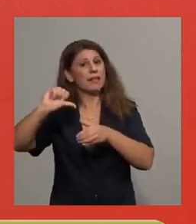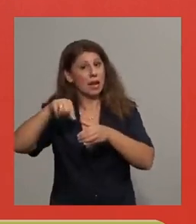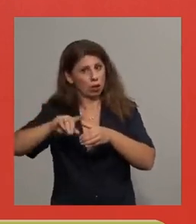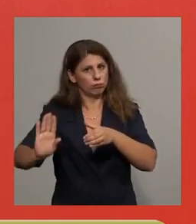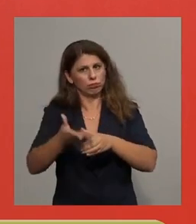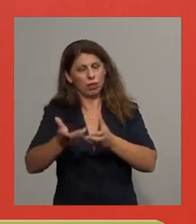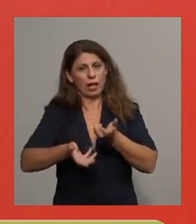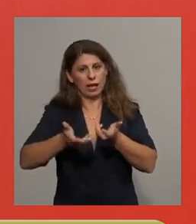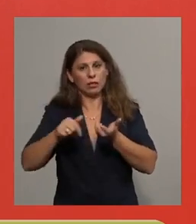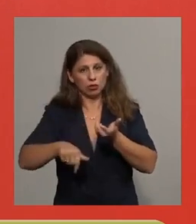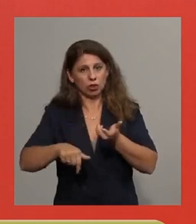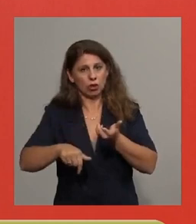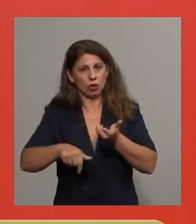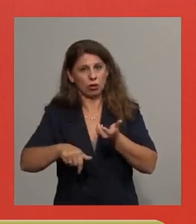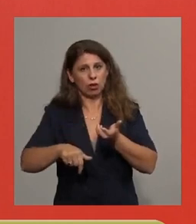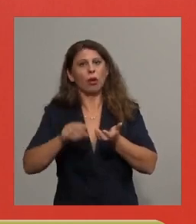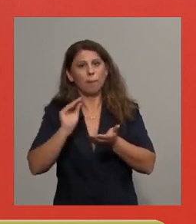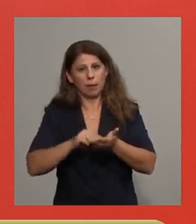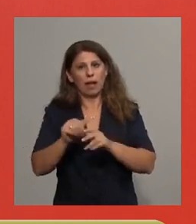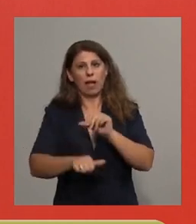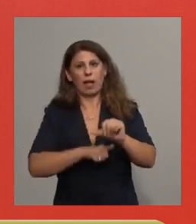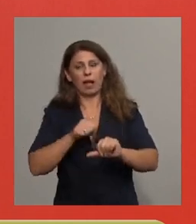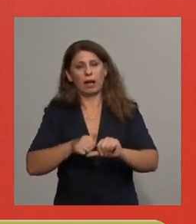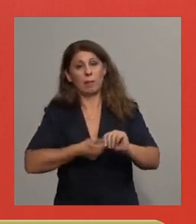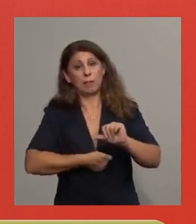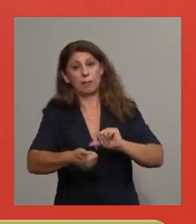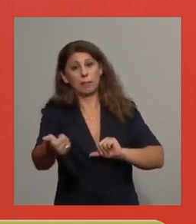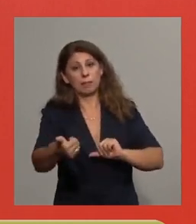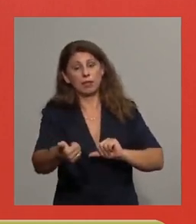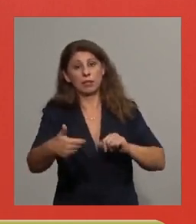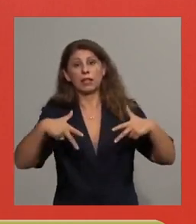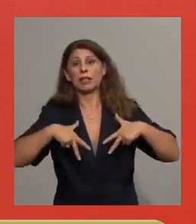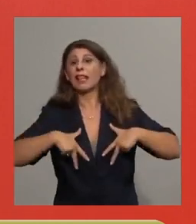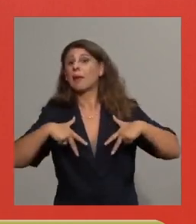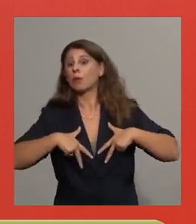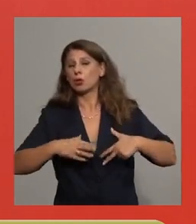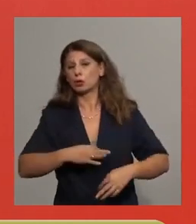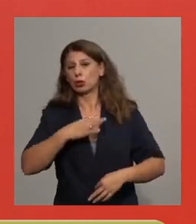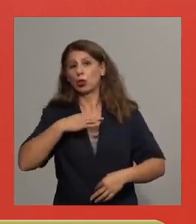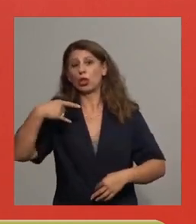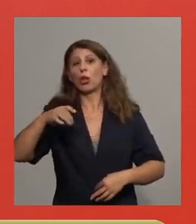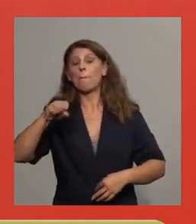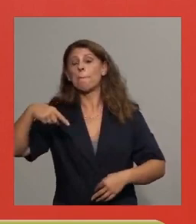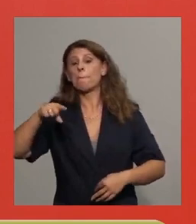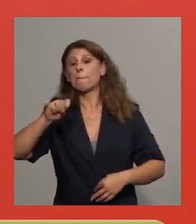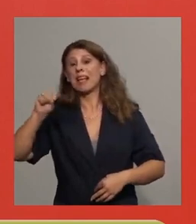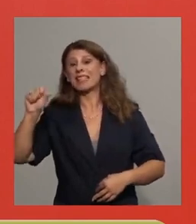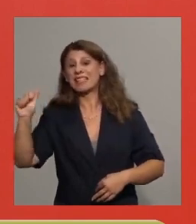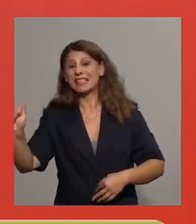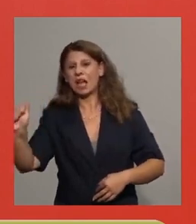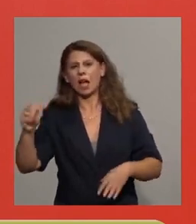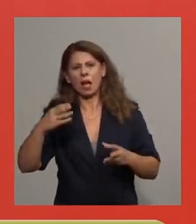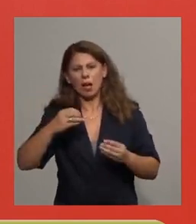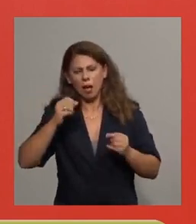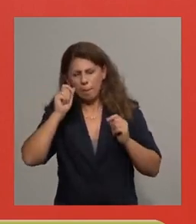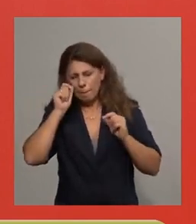τώρα έρχεται και πρημοδοτεί τη νέα αλλαγή και βάζει και υπουργό του, τον κύριο Πέτσα, με απίστευτο